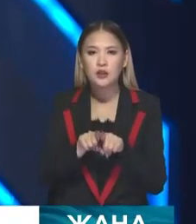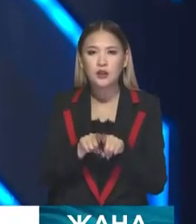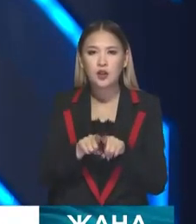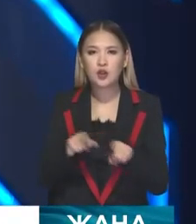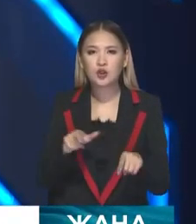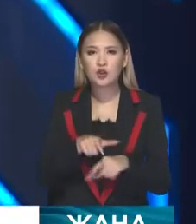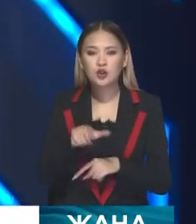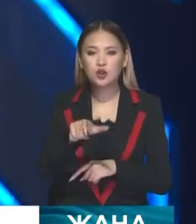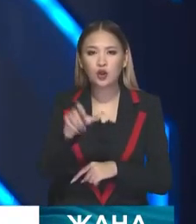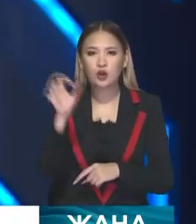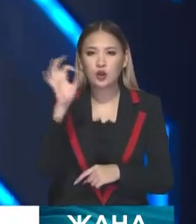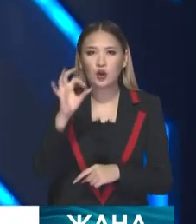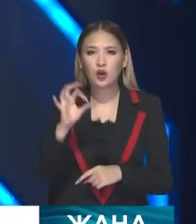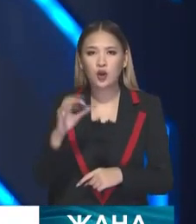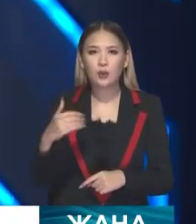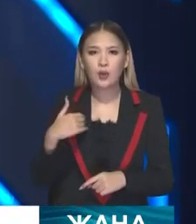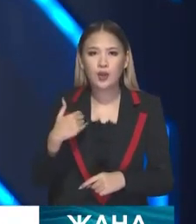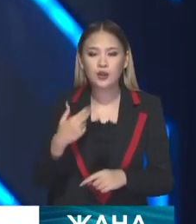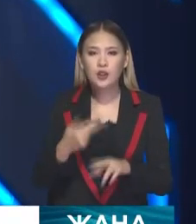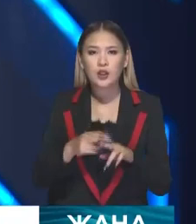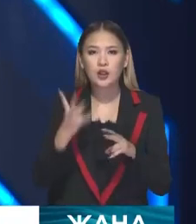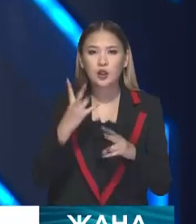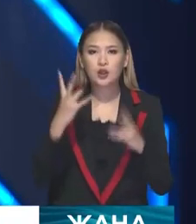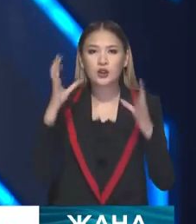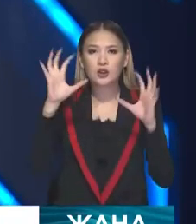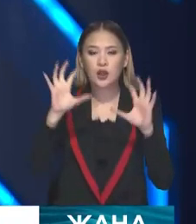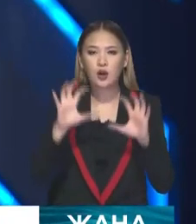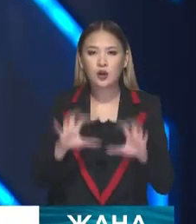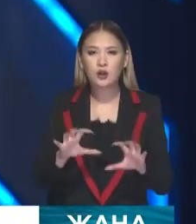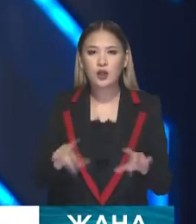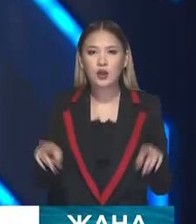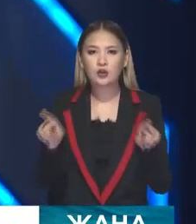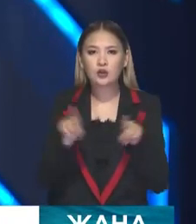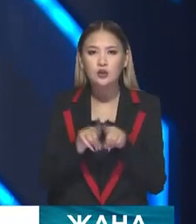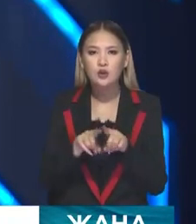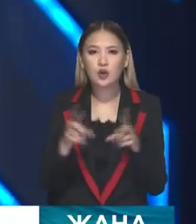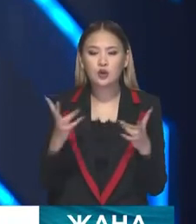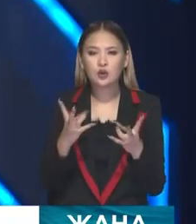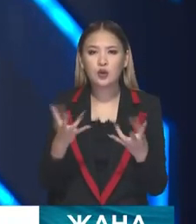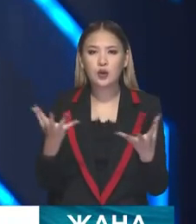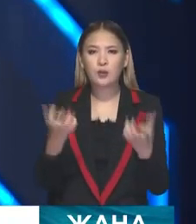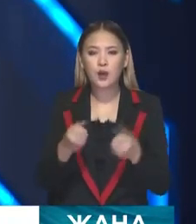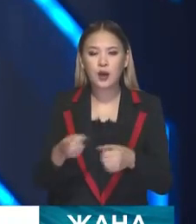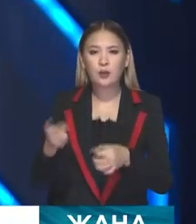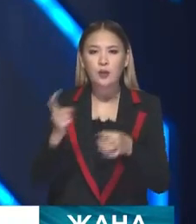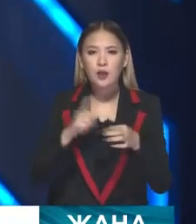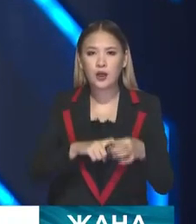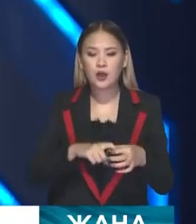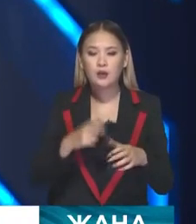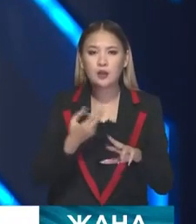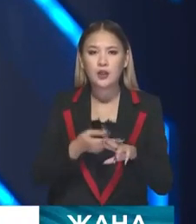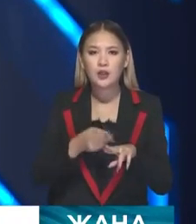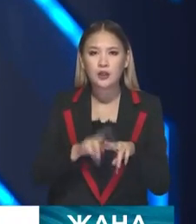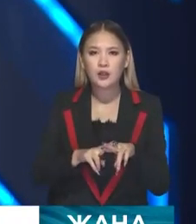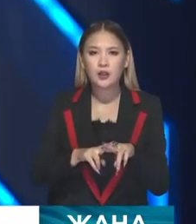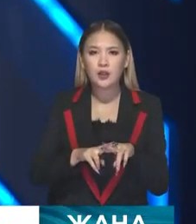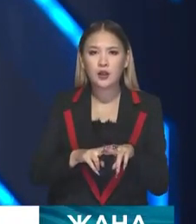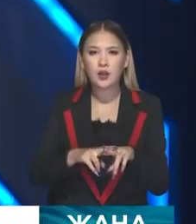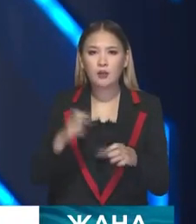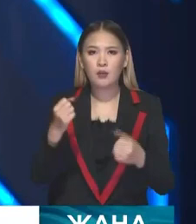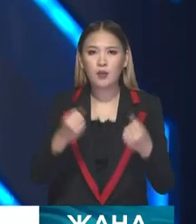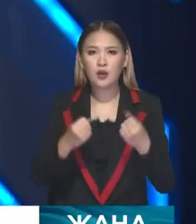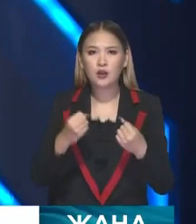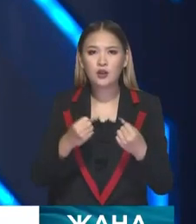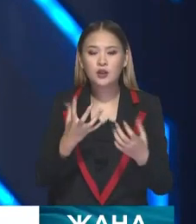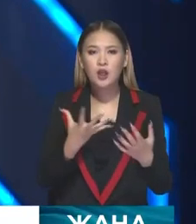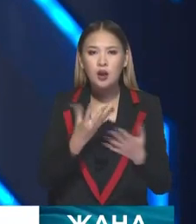инфрақұрылымын қолданады. Сонтан олар заңды түрде рәсімдеу керек. Рәсімдеу керек, және олар осы көлік салығын төлеу